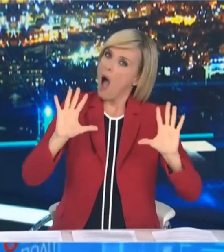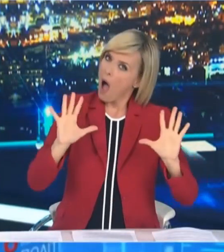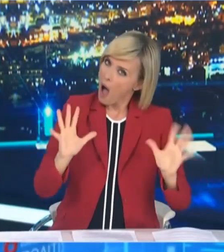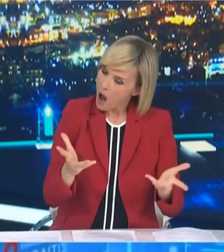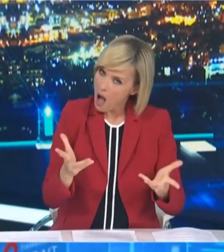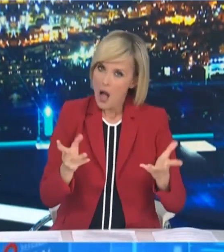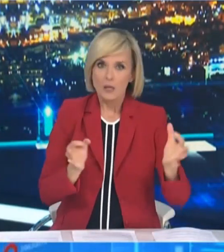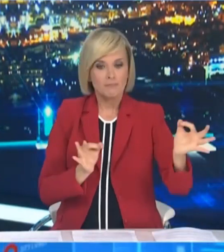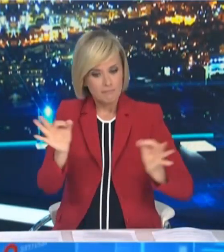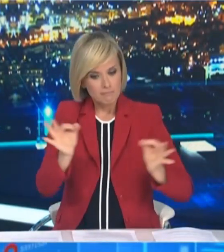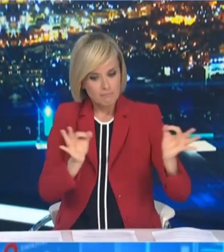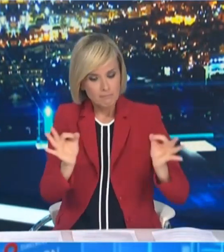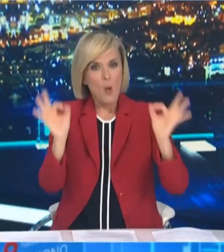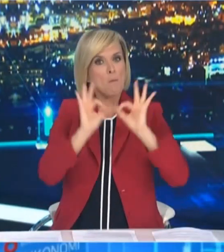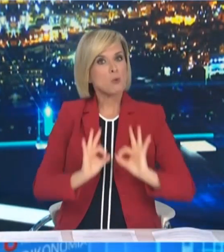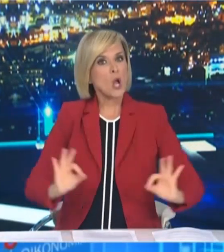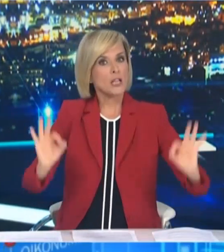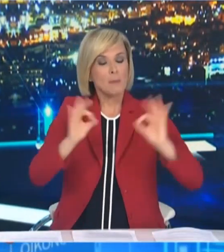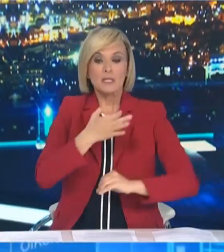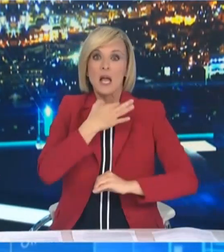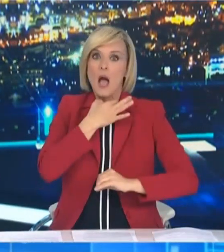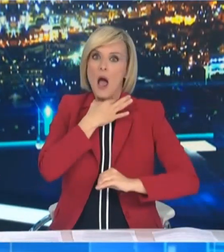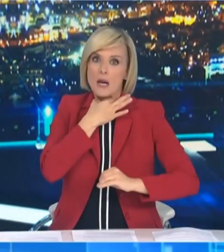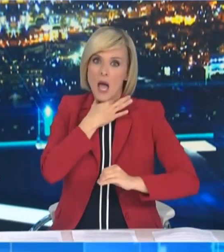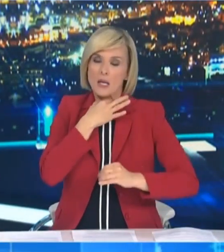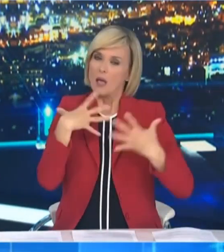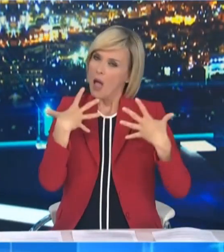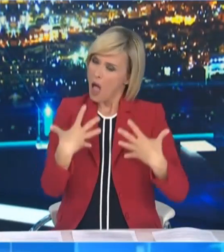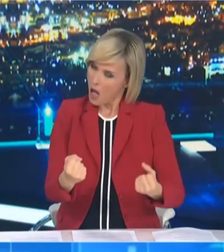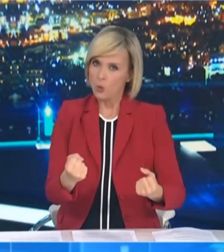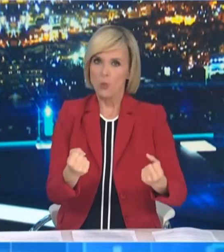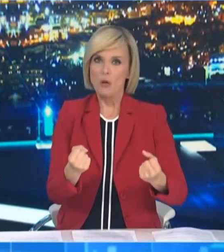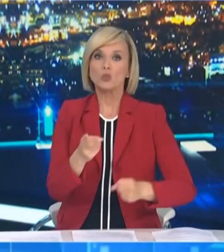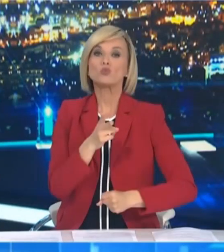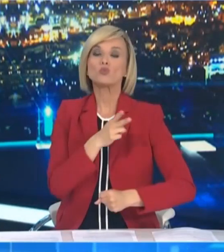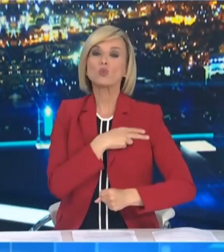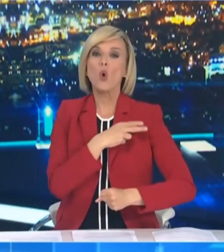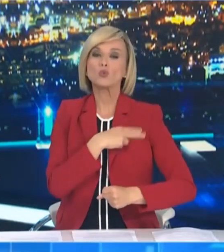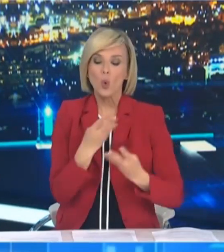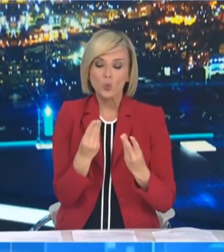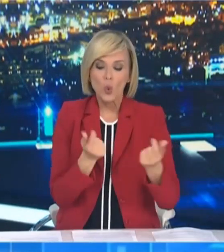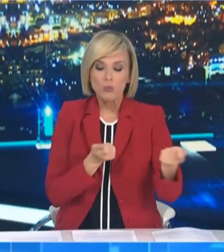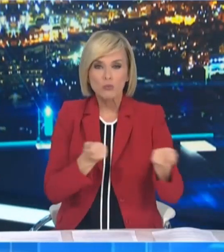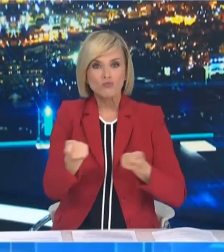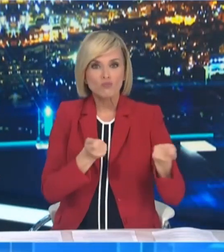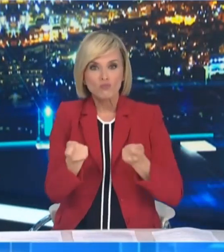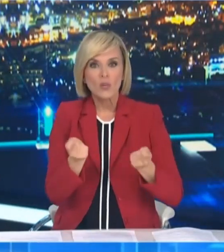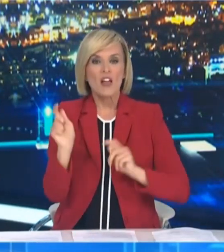Το σχέδιο έκτακτης ανάγκης στην Αττική περνάει στην επόμενη φάση για την περαιτέρω ενίσχυση του Εθνικού Συστήματος